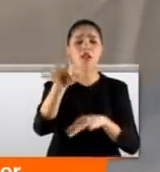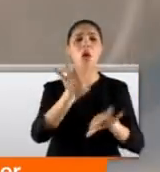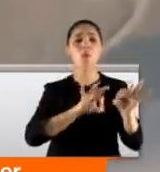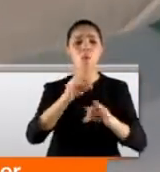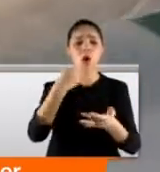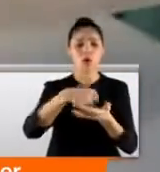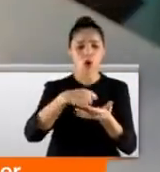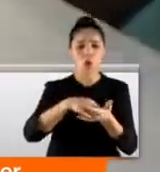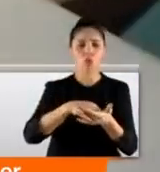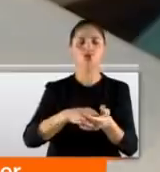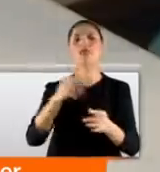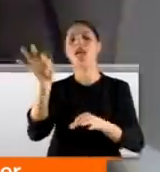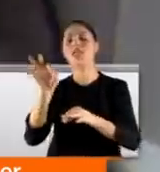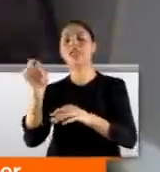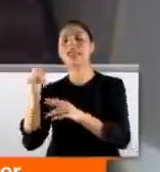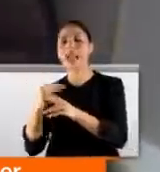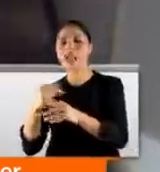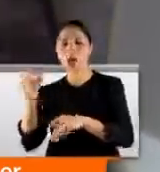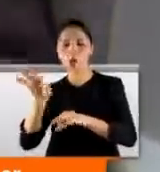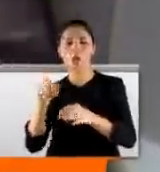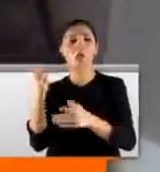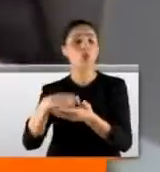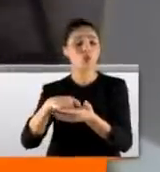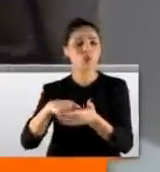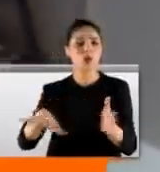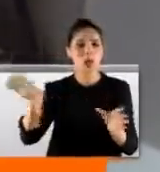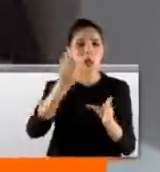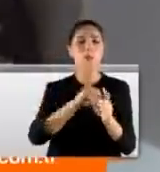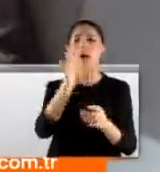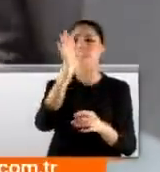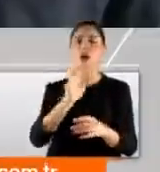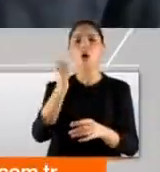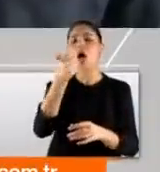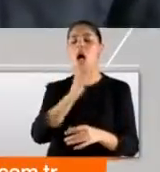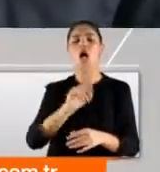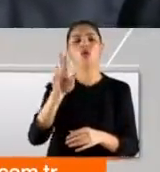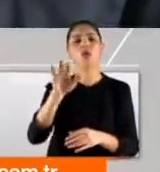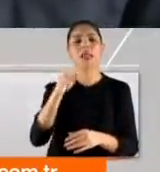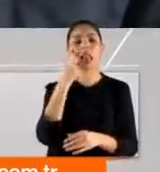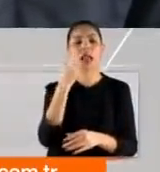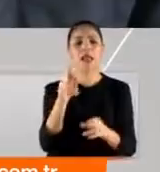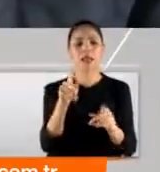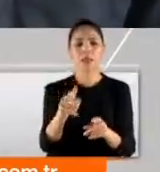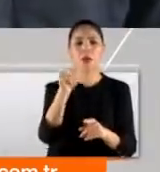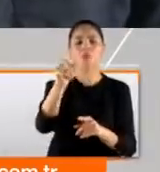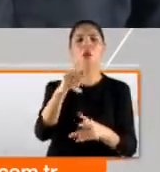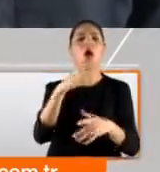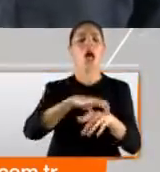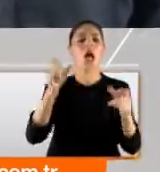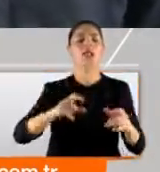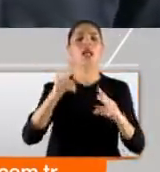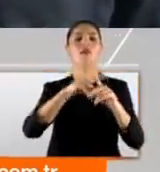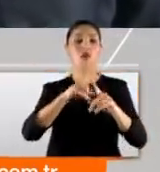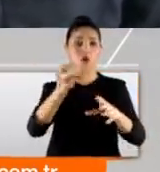de teste ekleyen bazı hastaneler 500-600 liraya kadar fatura çıkarabiliyor. Mutlaka hastaneden ayrıntılı fatura talep etmesi